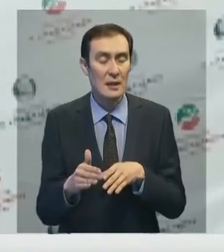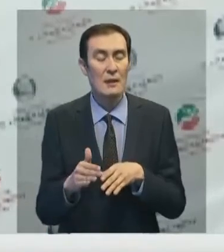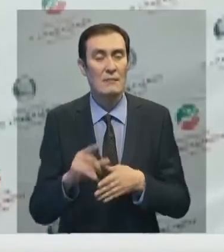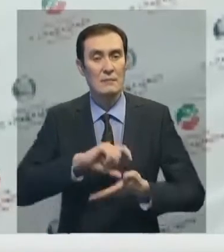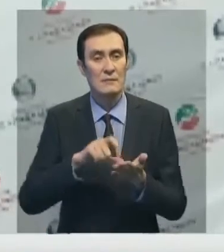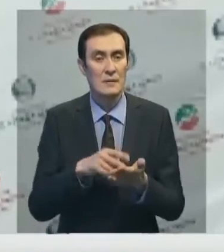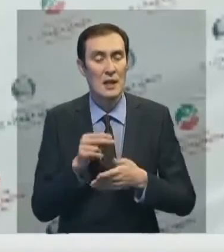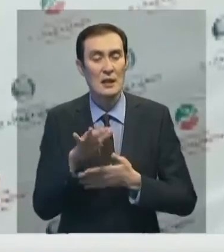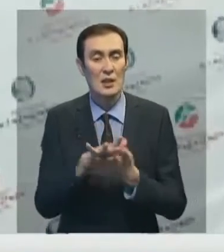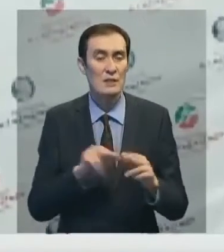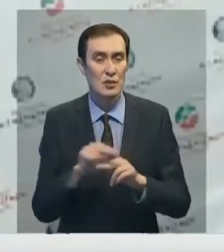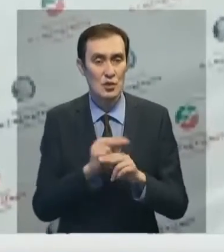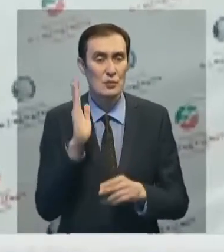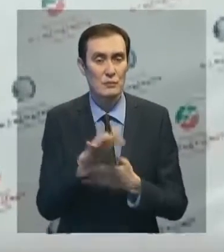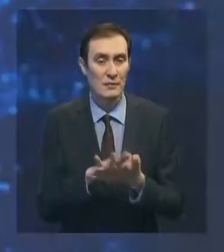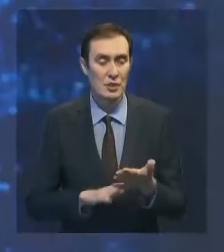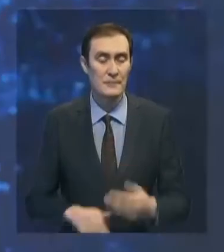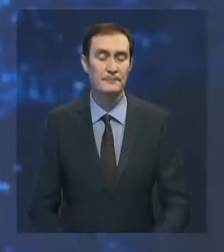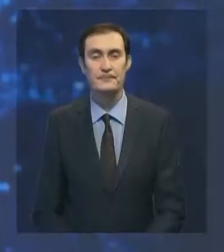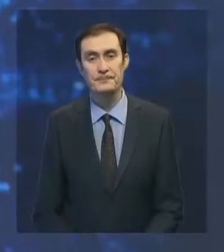для дальнейшего лечения.